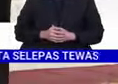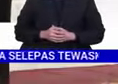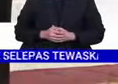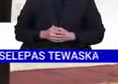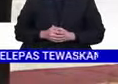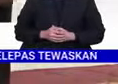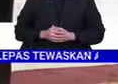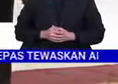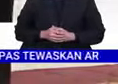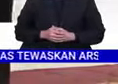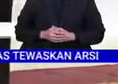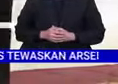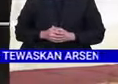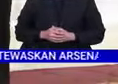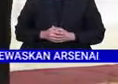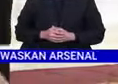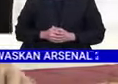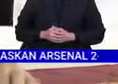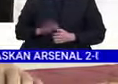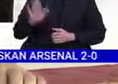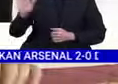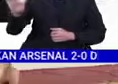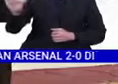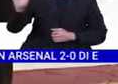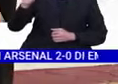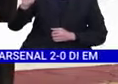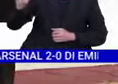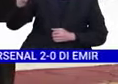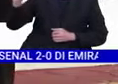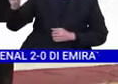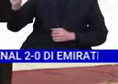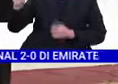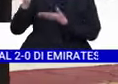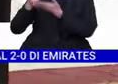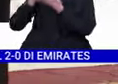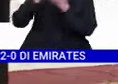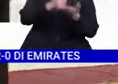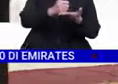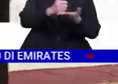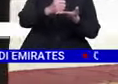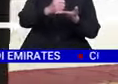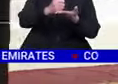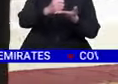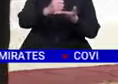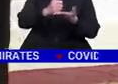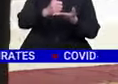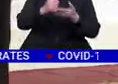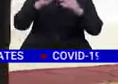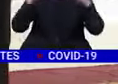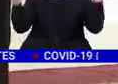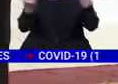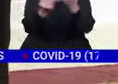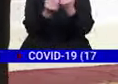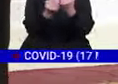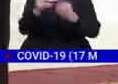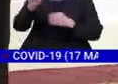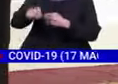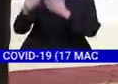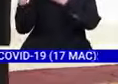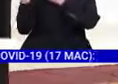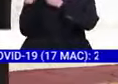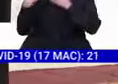Hai semua adalah langkah-langkah Kementerian Kesehatan untuk membantu masyarakat secara Aamir untuk bertanggungjawab